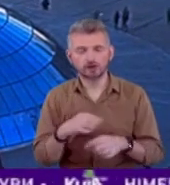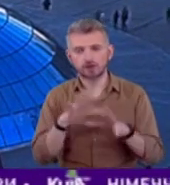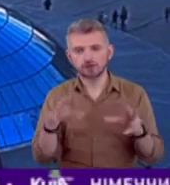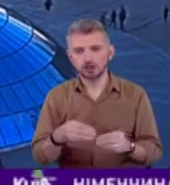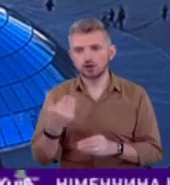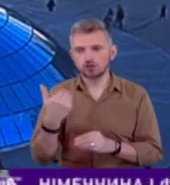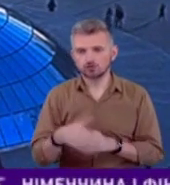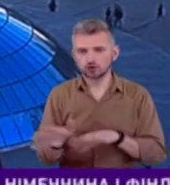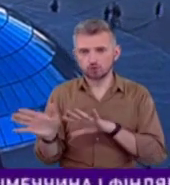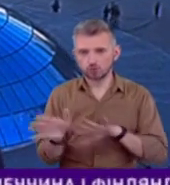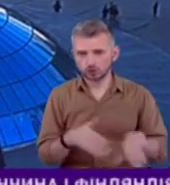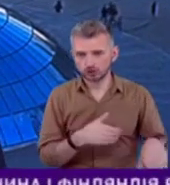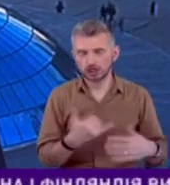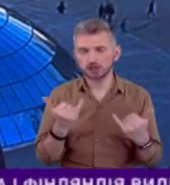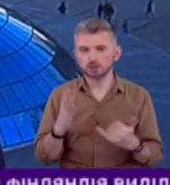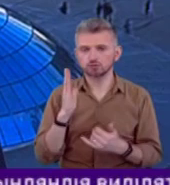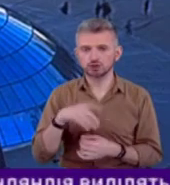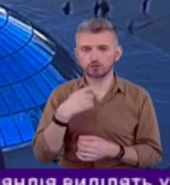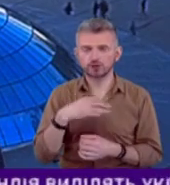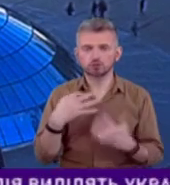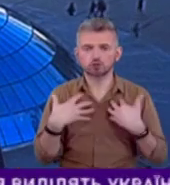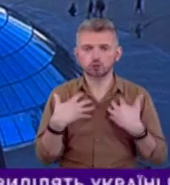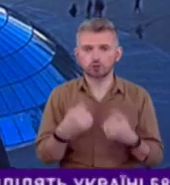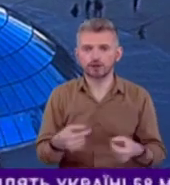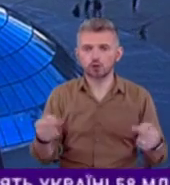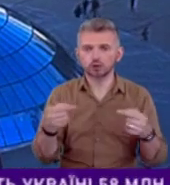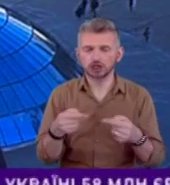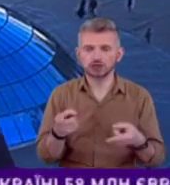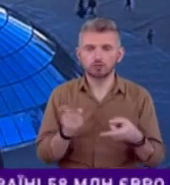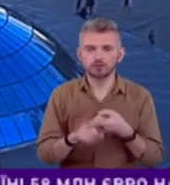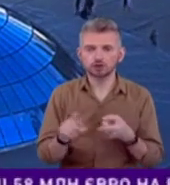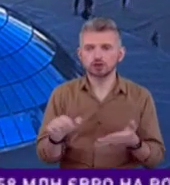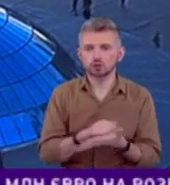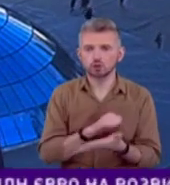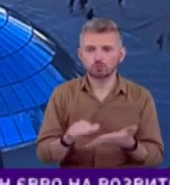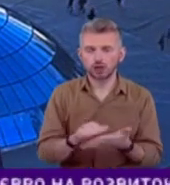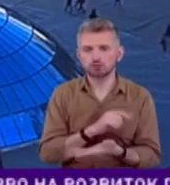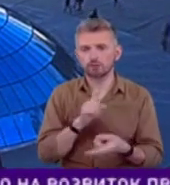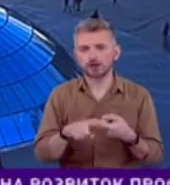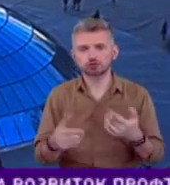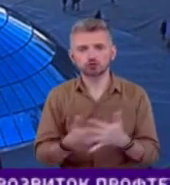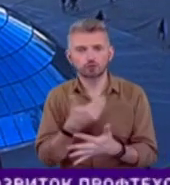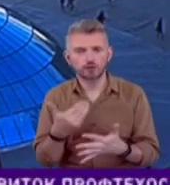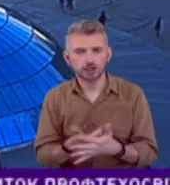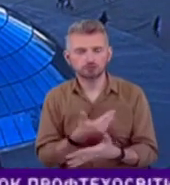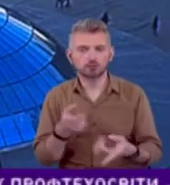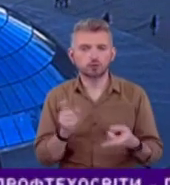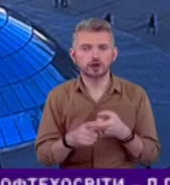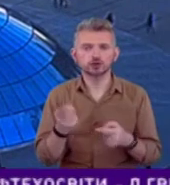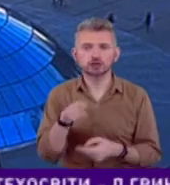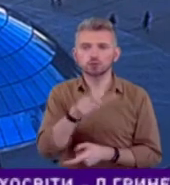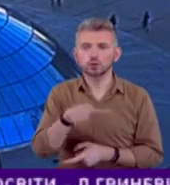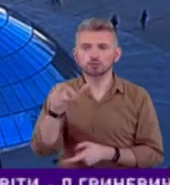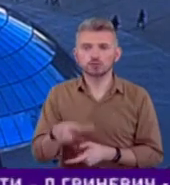вже пройшлися. Тепер будемо говорити про здоров'я конкретне, пов'язане з документами, пов'язане з інноваціями, пов'язане з тими людьми,